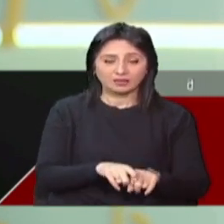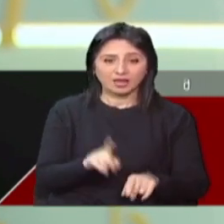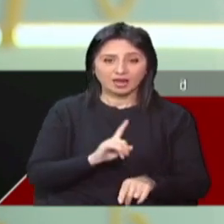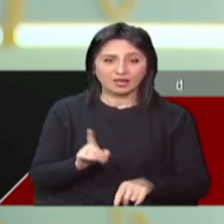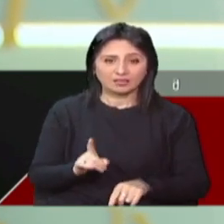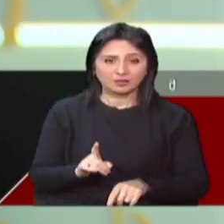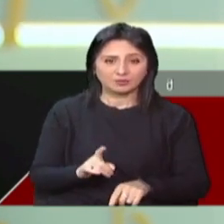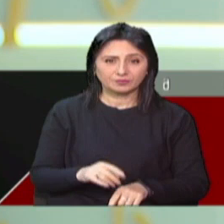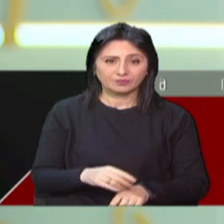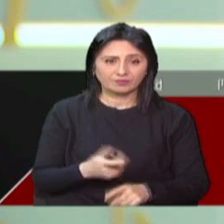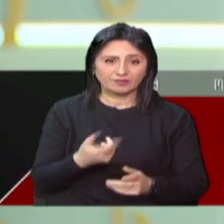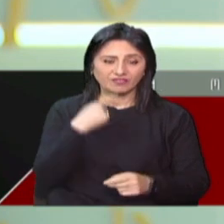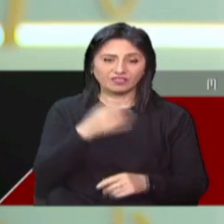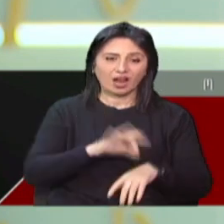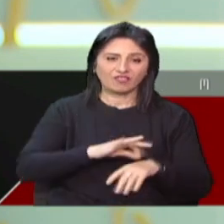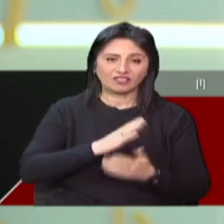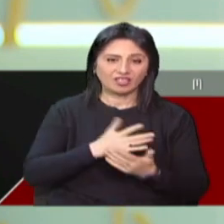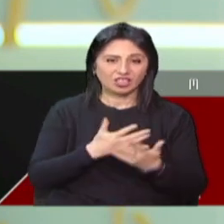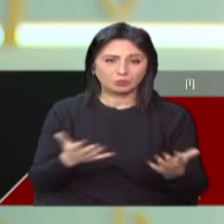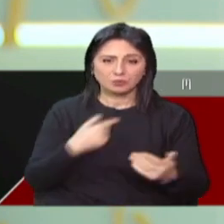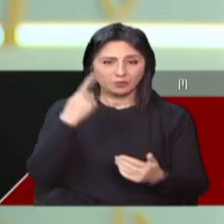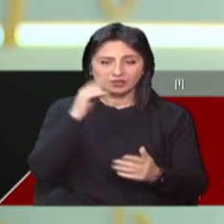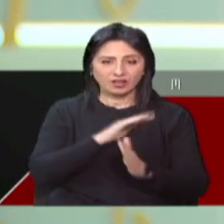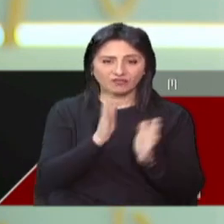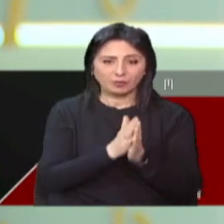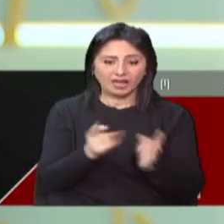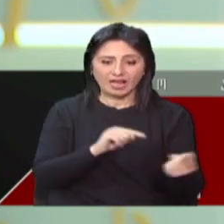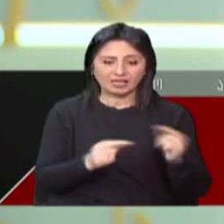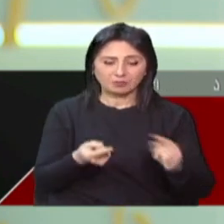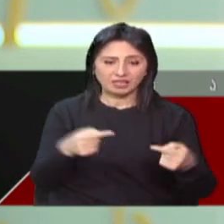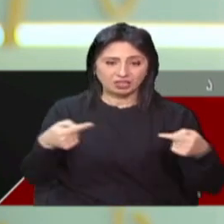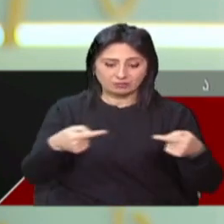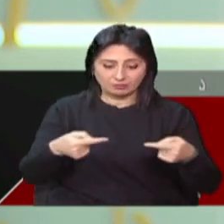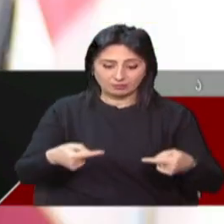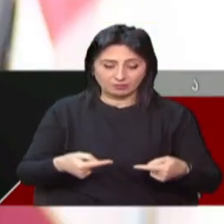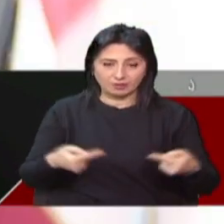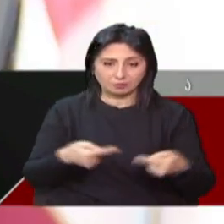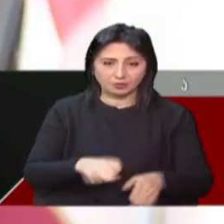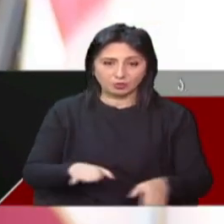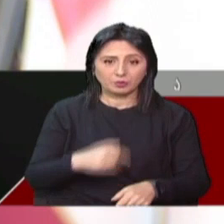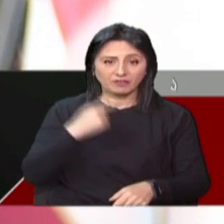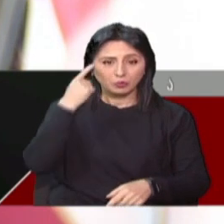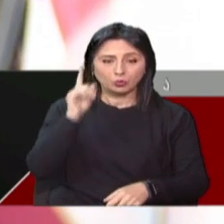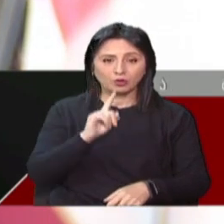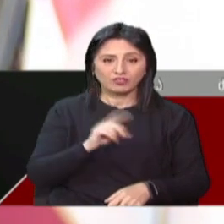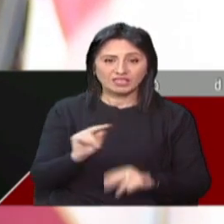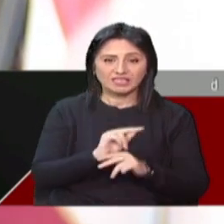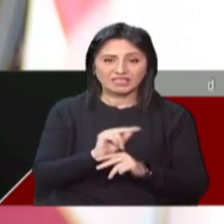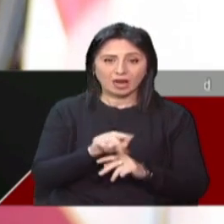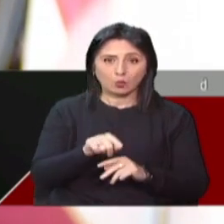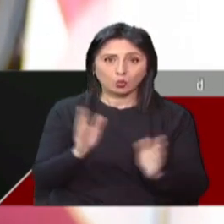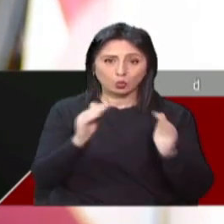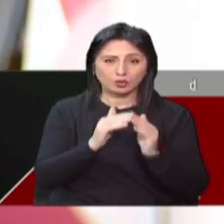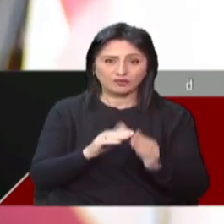რაღაცა ვიტყვირო ავათავარ და ასე შემდეგ, მე მგონი ეს ყველაფერი ერთმანეთთან არ არის შესაბამისი. მე ვფიქრობ, რომ სამკურნალო